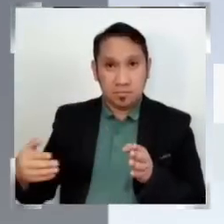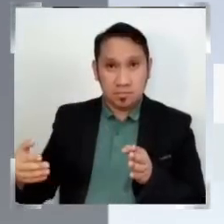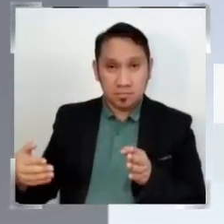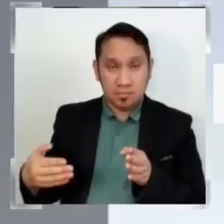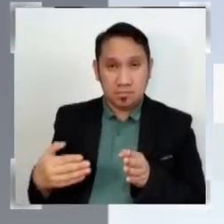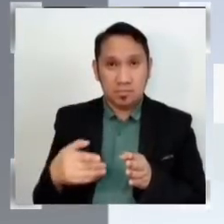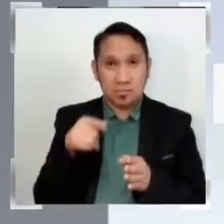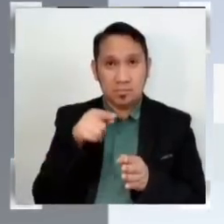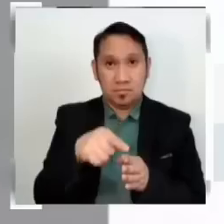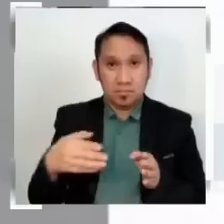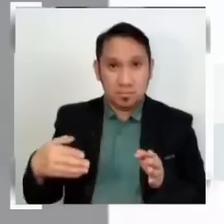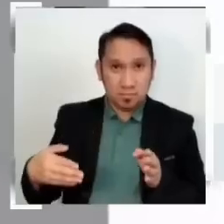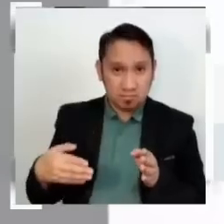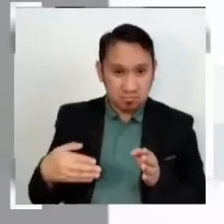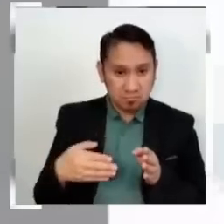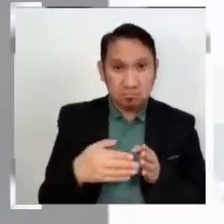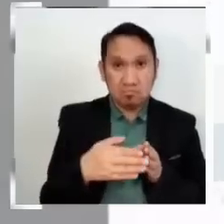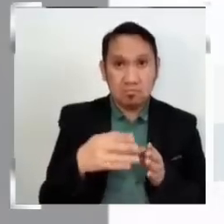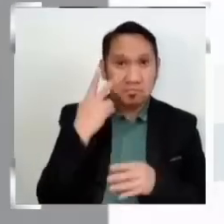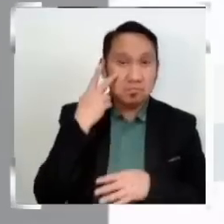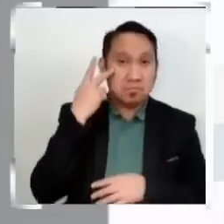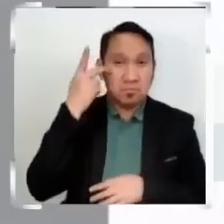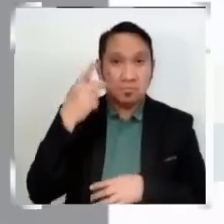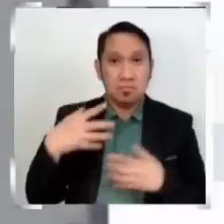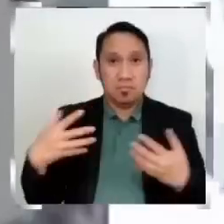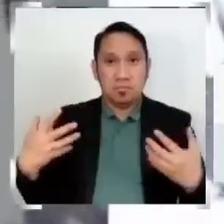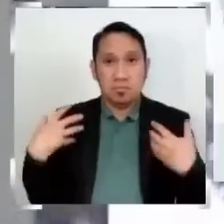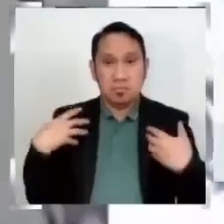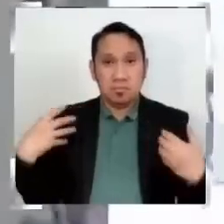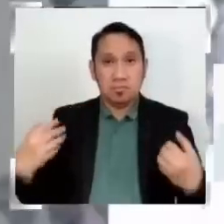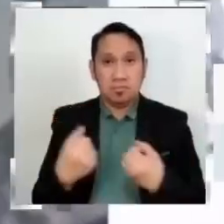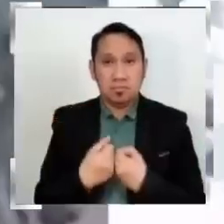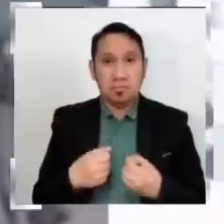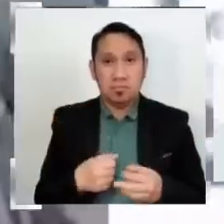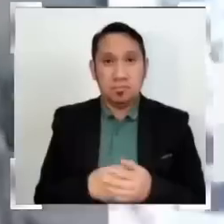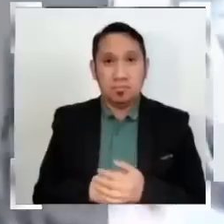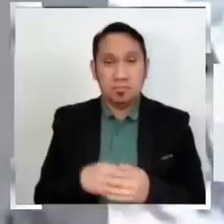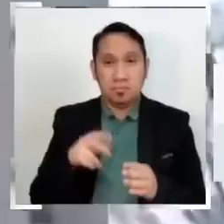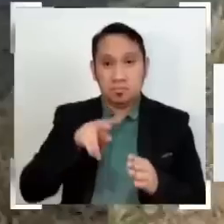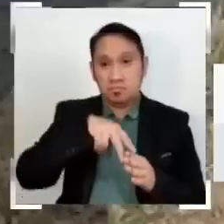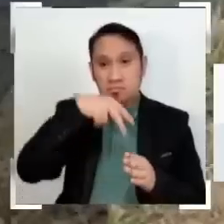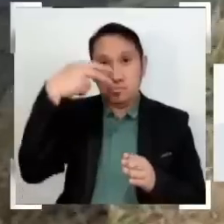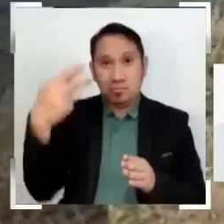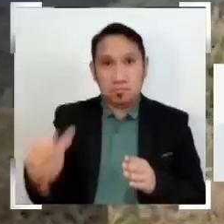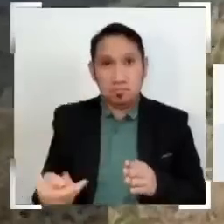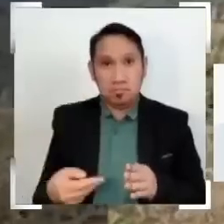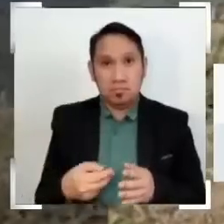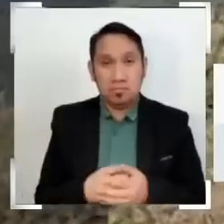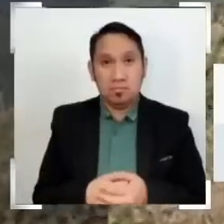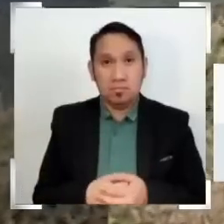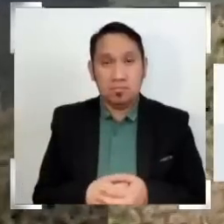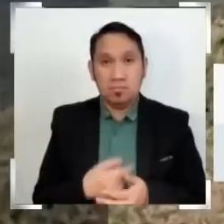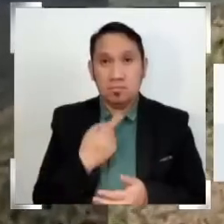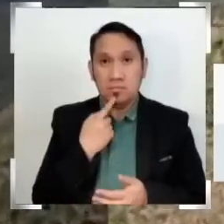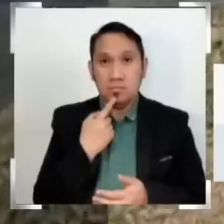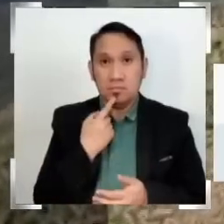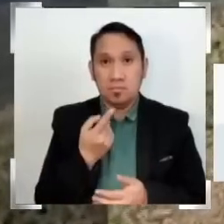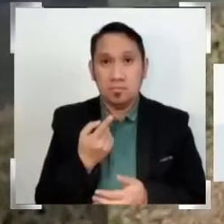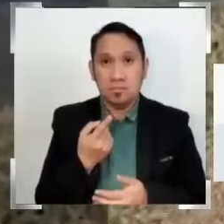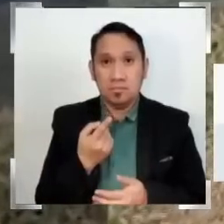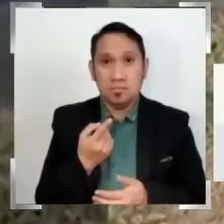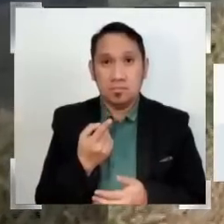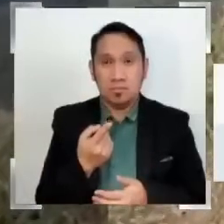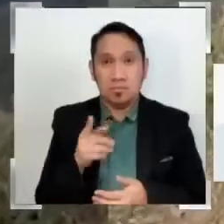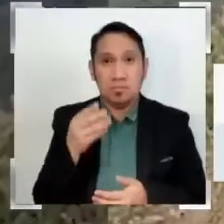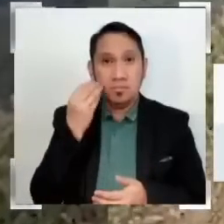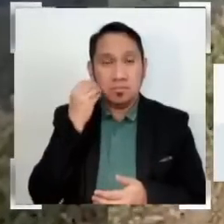lane ng MPV. Sa tindi ng impact, tumilapon sa gitna ng kalsada ang mga biktima. Ayon sa kaanak nila, pauwi na ang